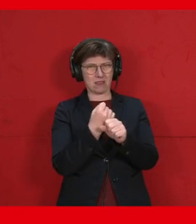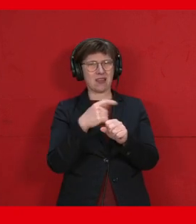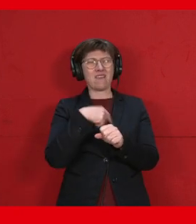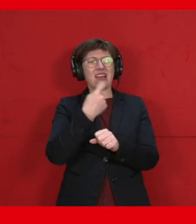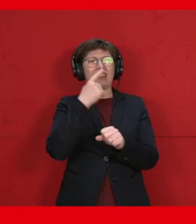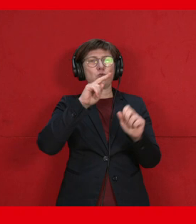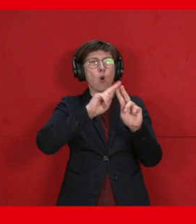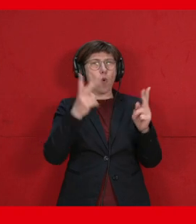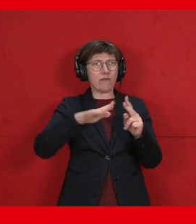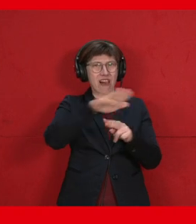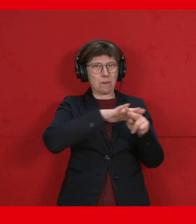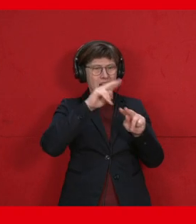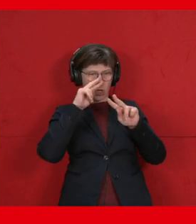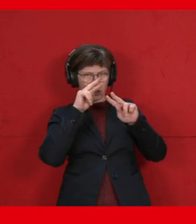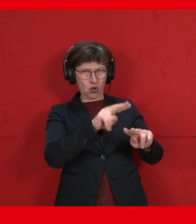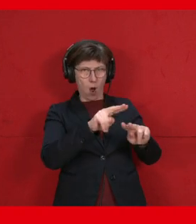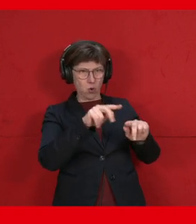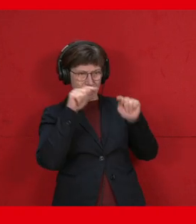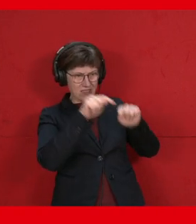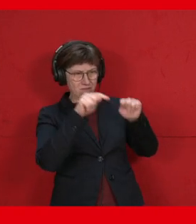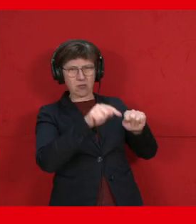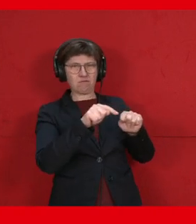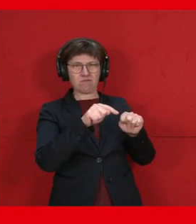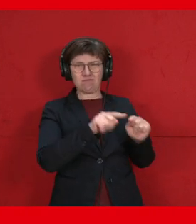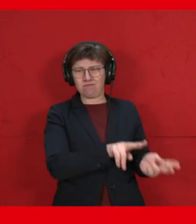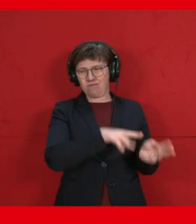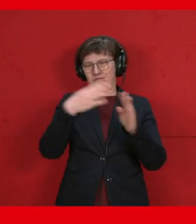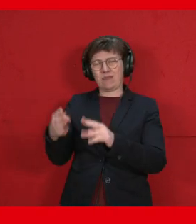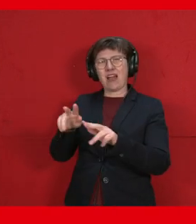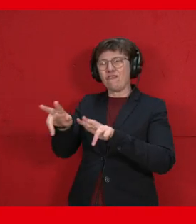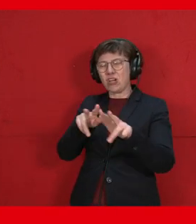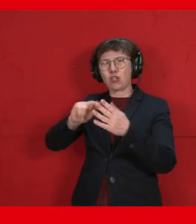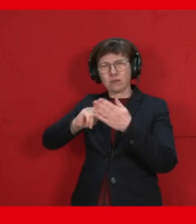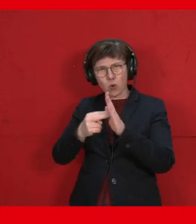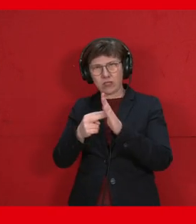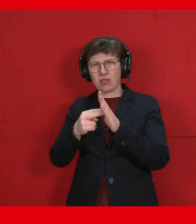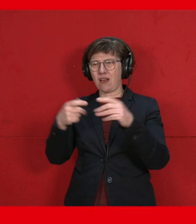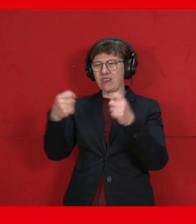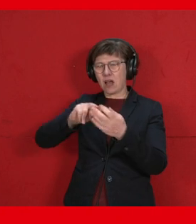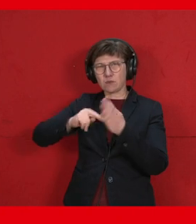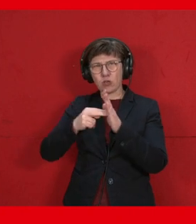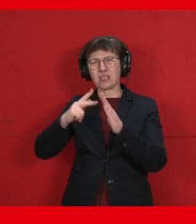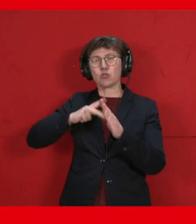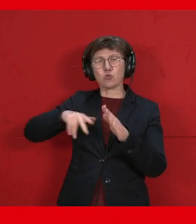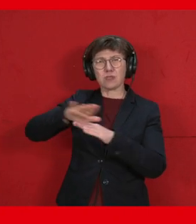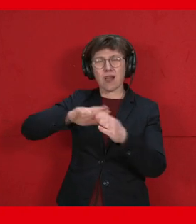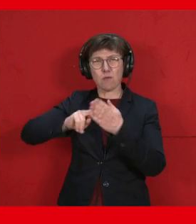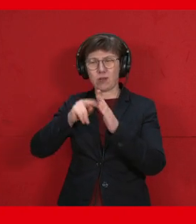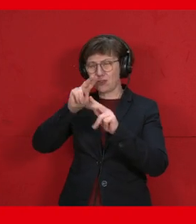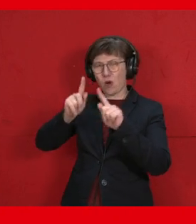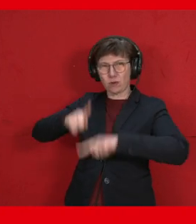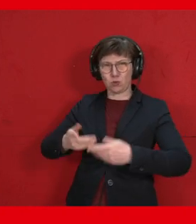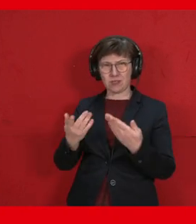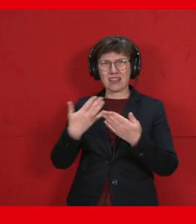nur in den Umweltsektor an sich reinzuschauen, sondern in die Wirtschaftspolitik, in die Finanzpolitik, in die Sozialpolitik hineinzuschauen. Deswegen ist, glaube ich,